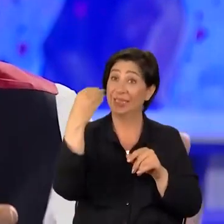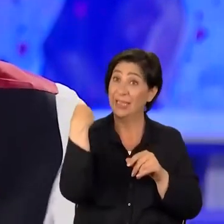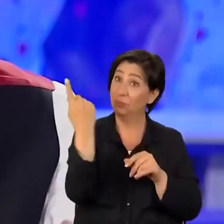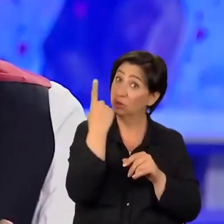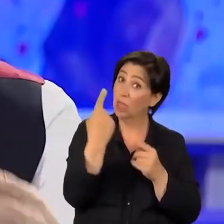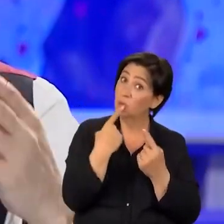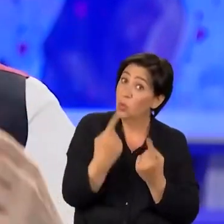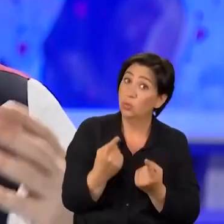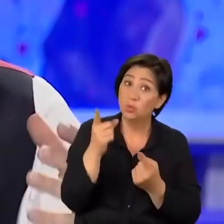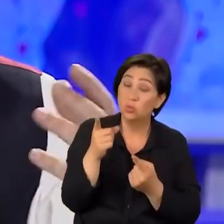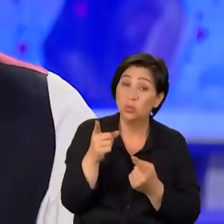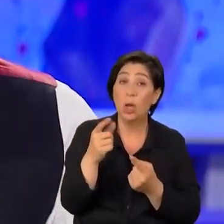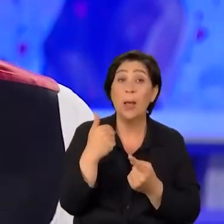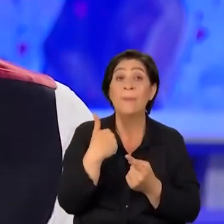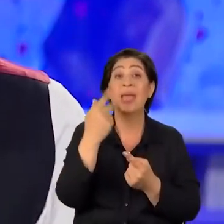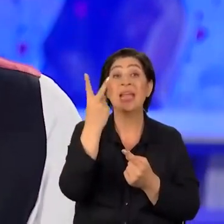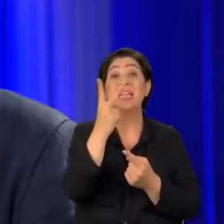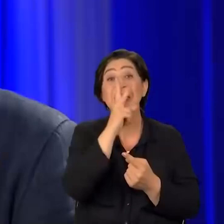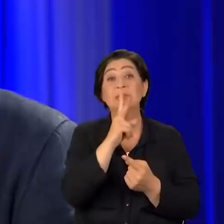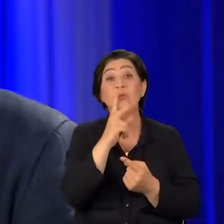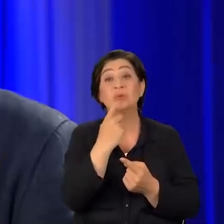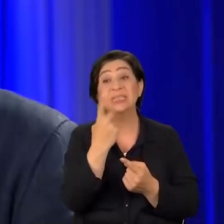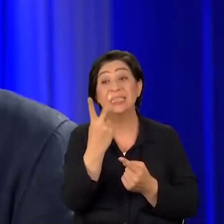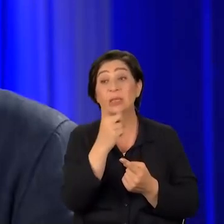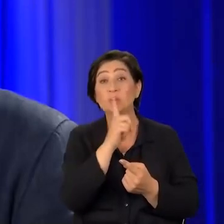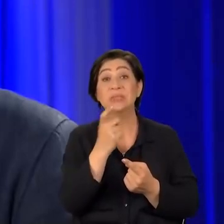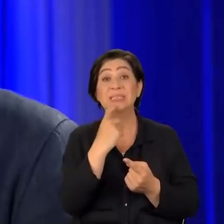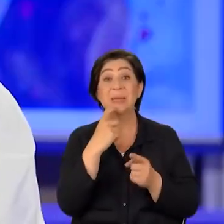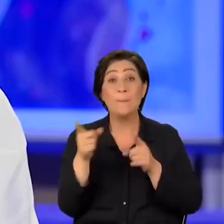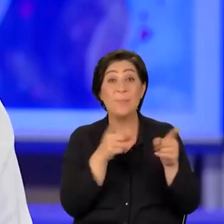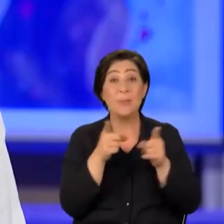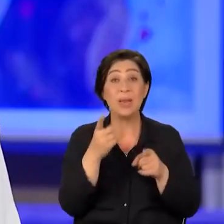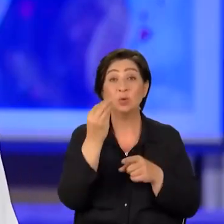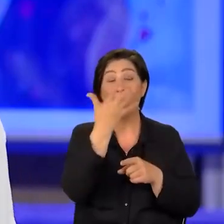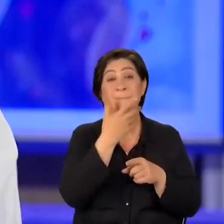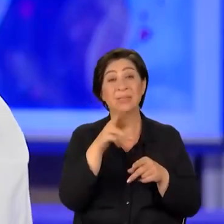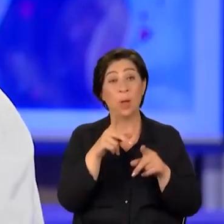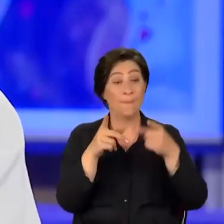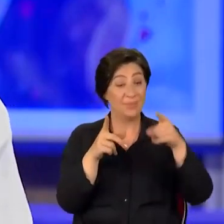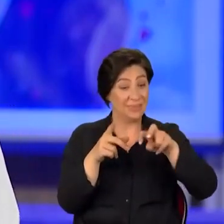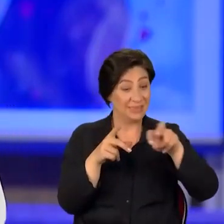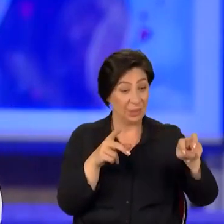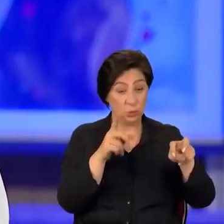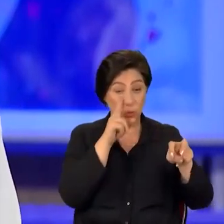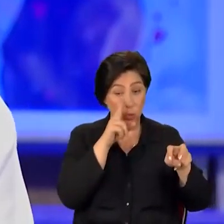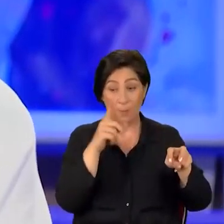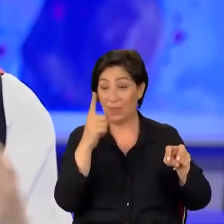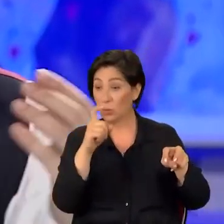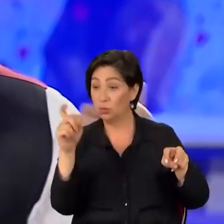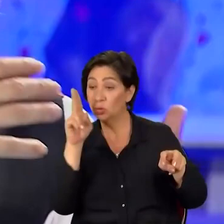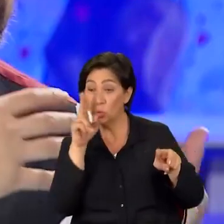bir şeyden bahsediyorsunuz. Ben bu 200 yılı birbirine çok benzetiyorum. 1800'lerin sonuyla 1900'lerin